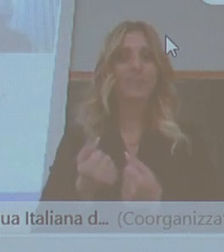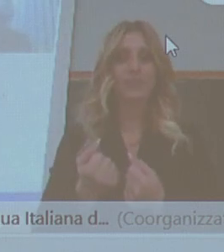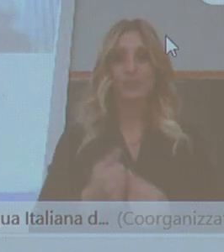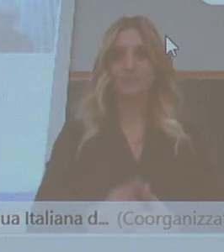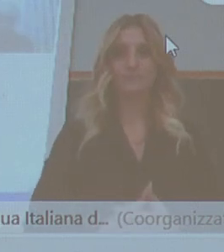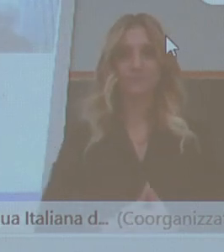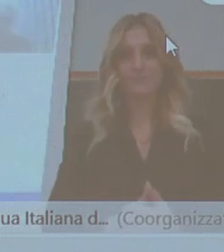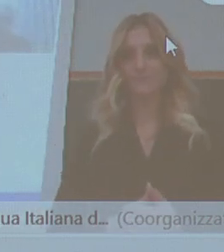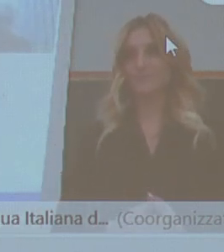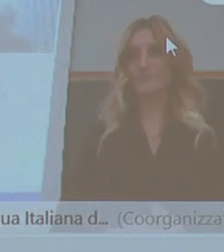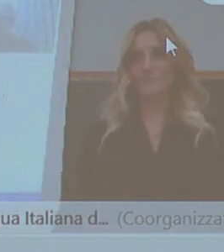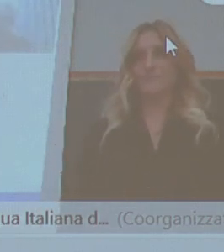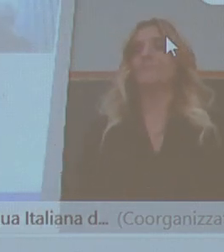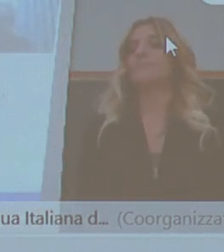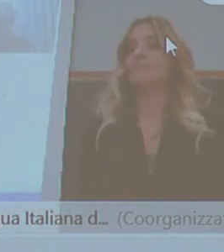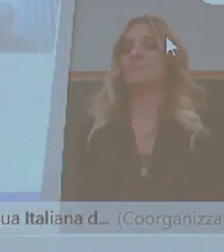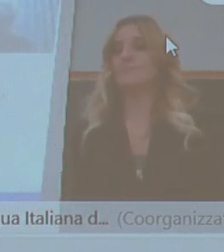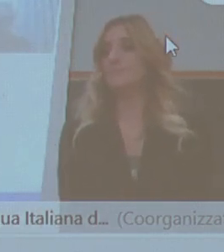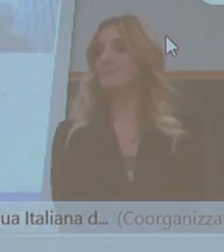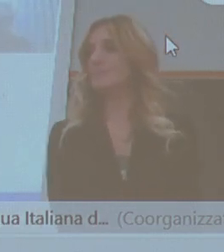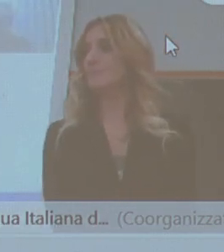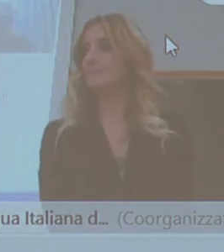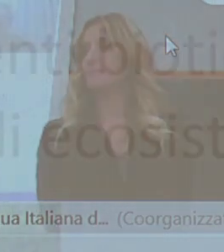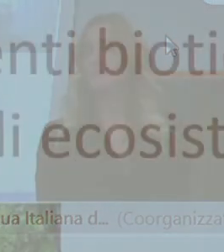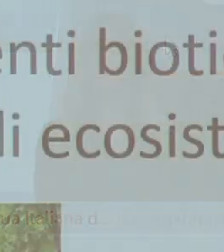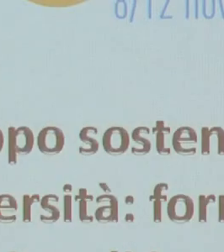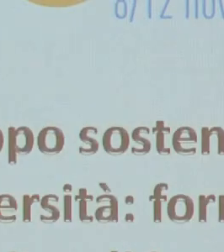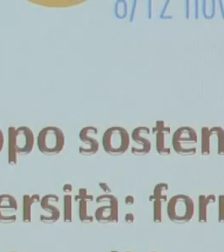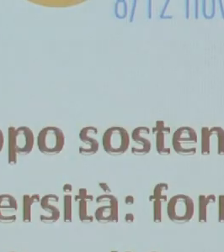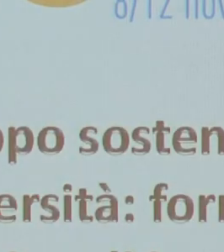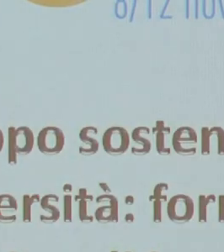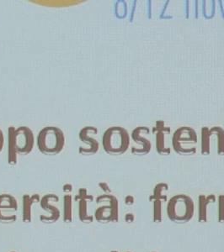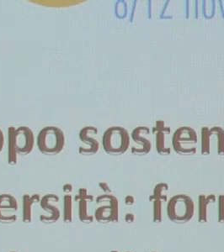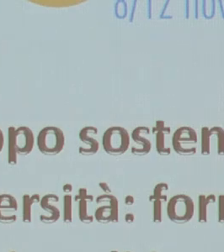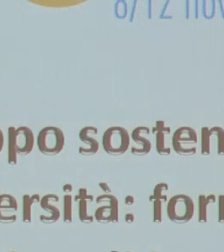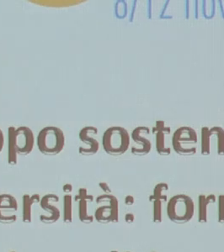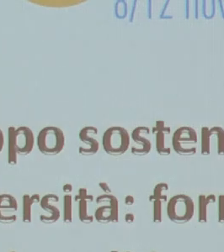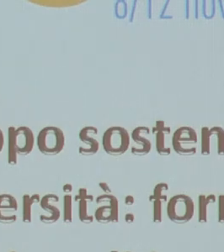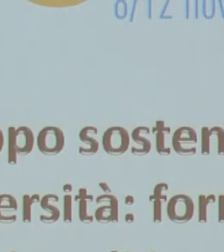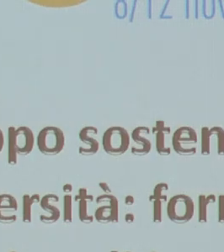Arrivederci a tutti, grazie, arrivederci ai nostri docenti collegati, grazie. Allora,